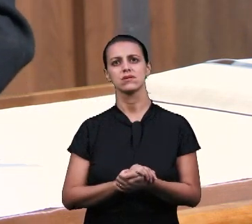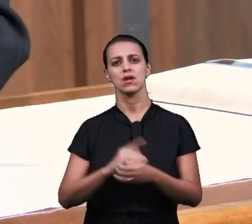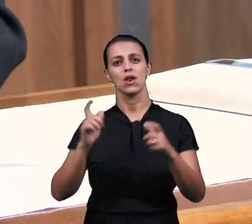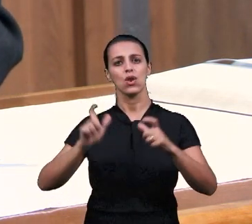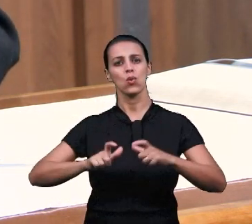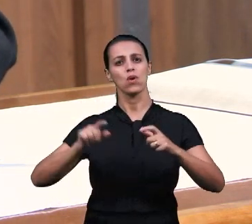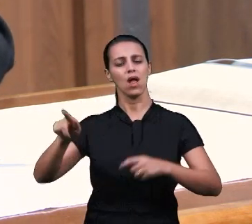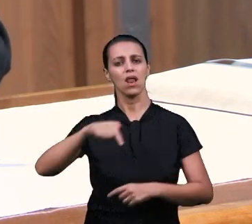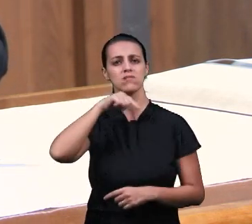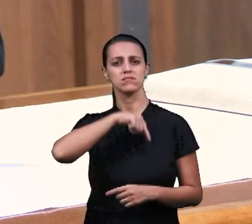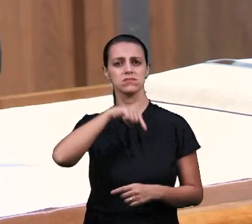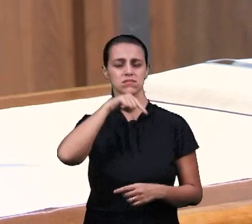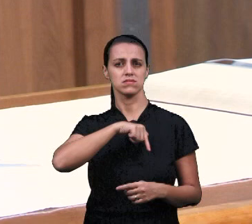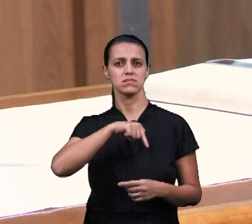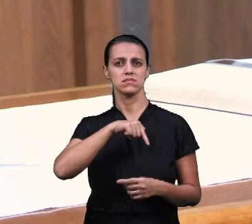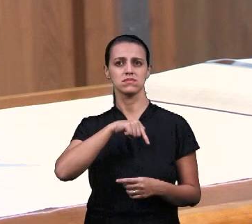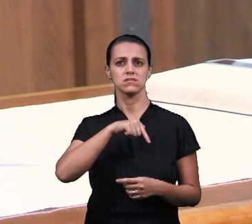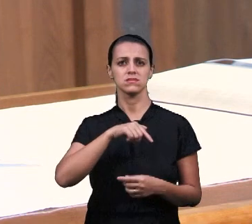en église au